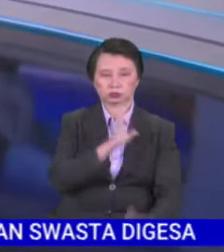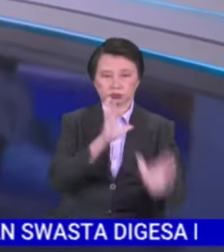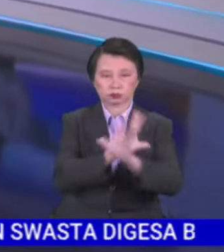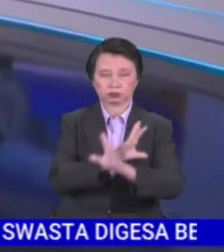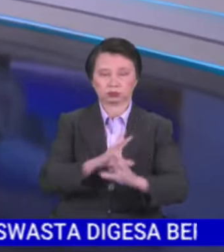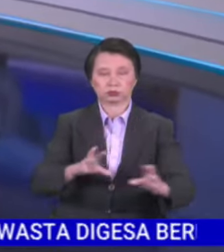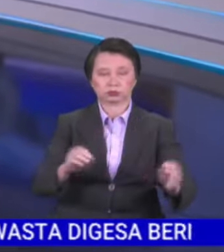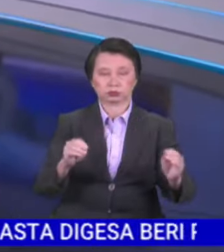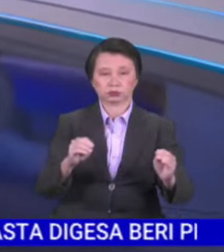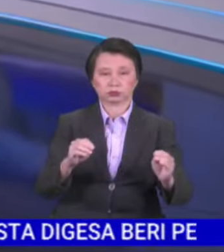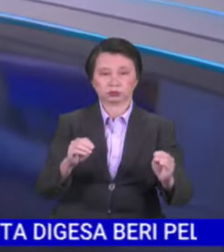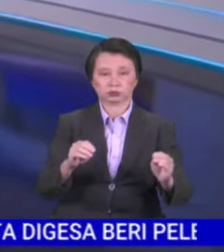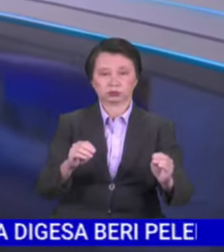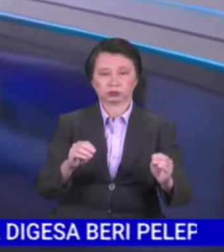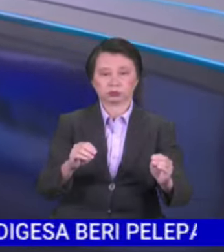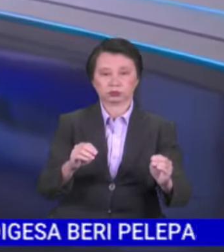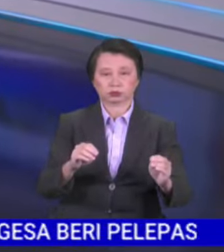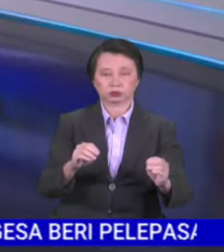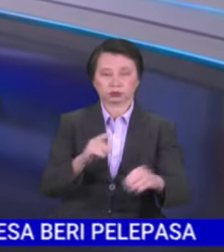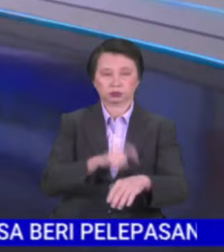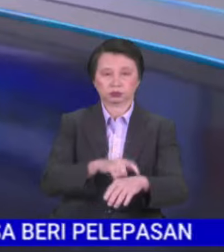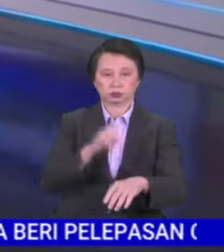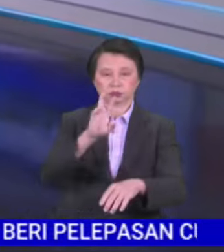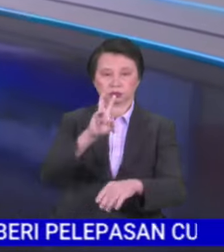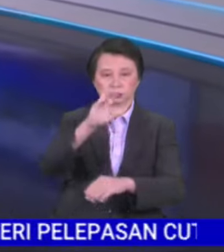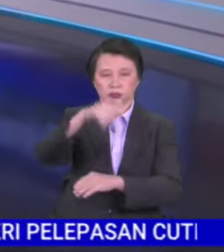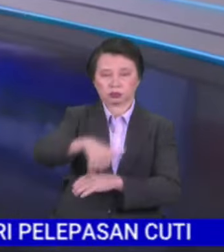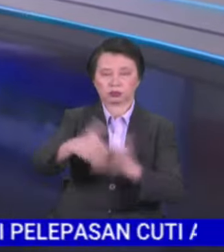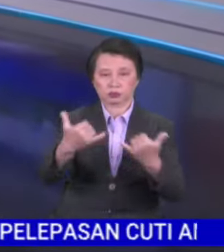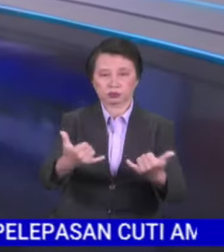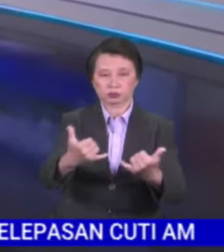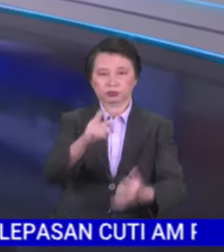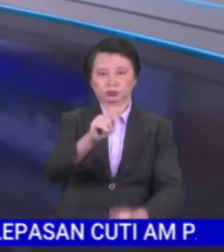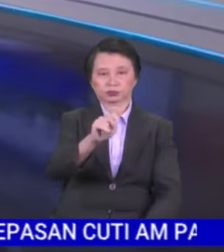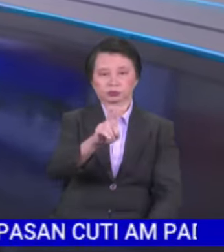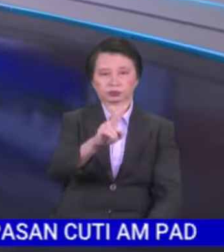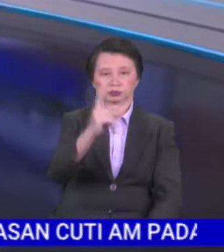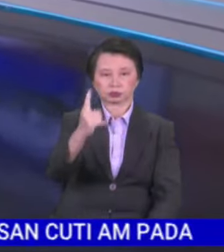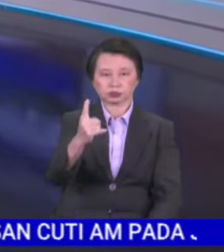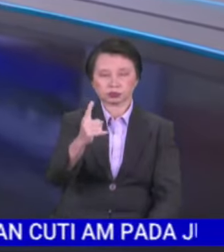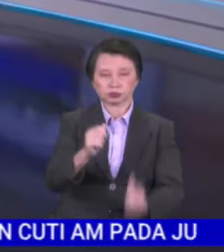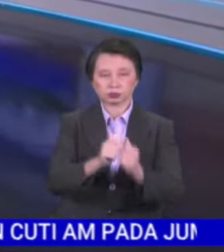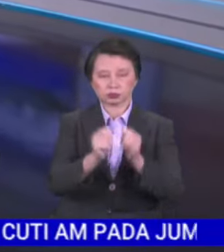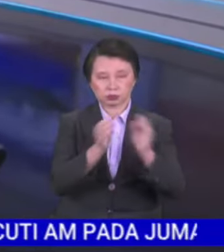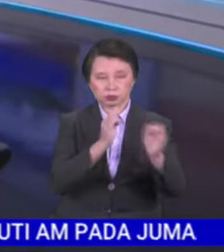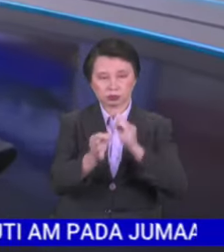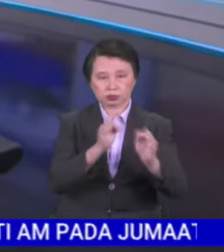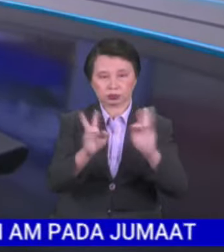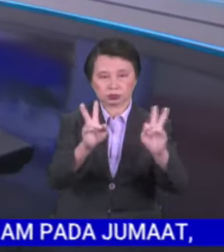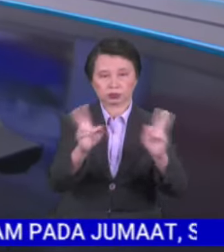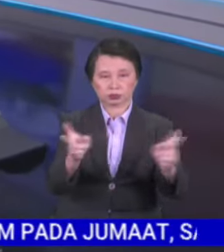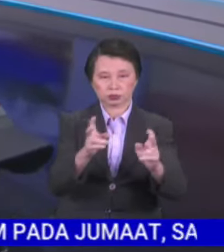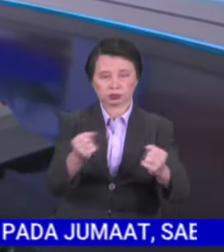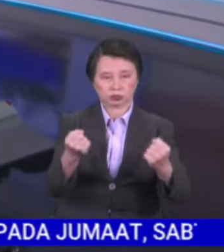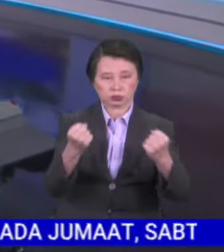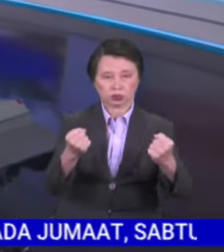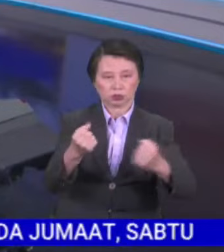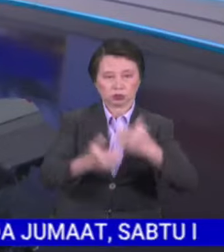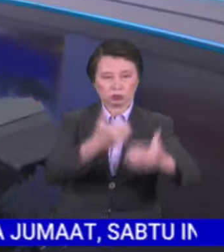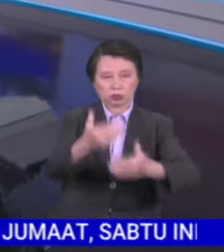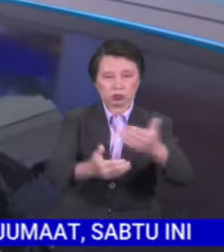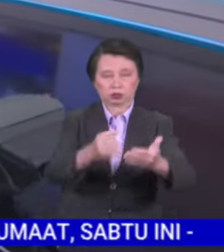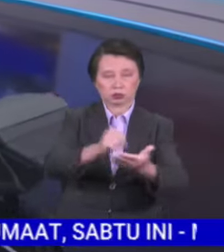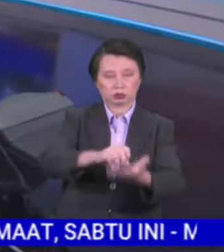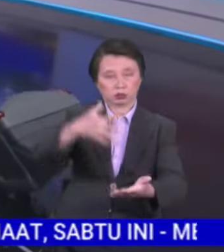Patinggi Tan Sri Abang Johari Tun Openg pada pukul 7 malam ini di TV1 dengan kupasan tajuk Stabil, Maju